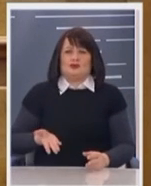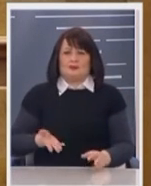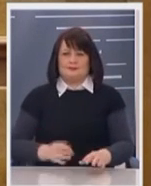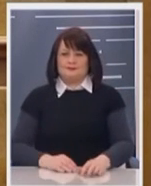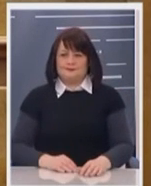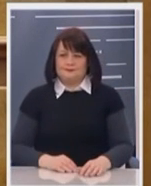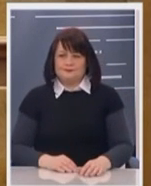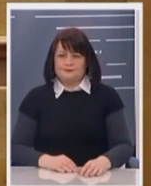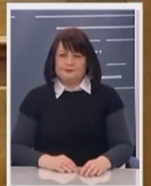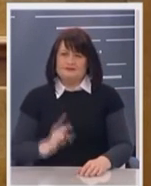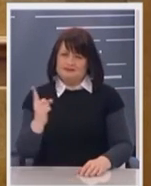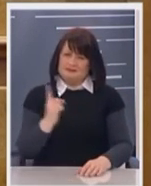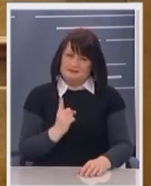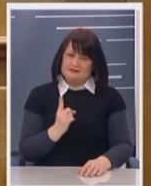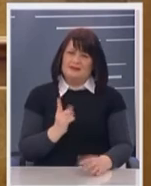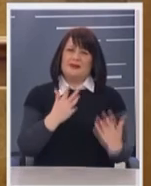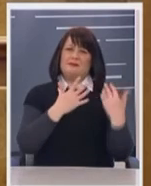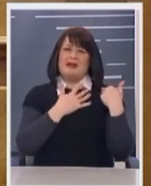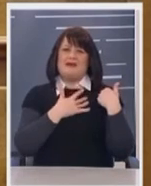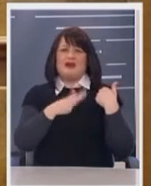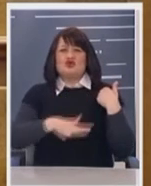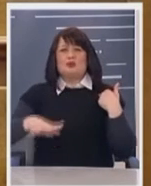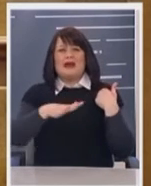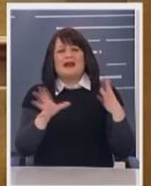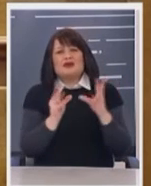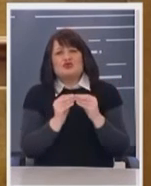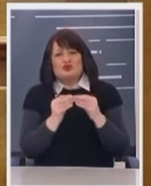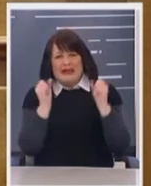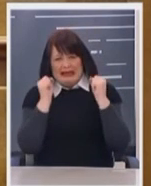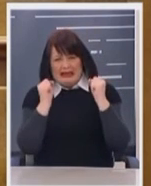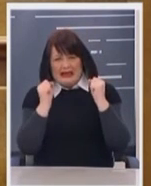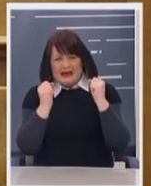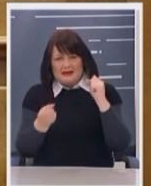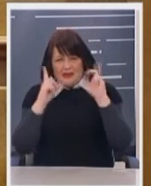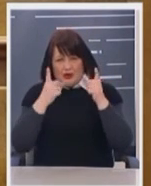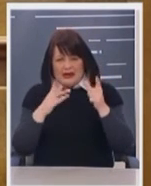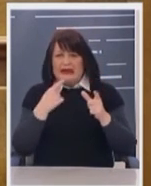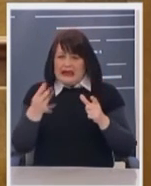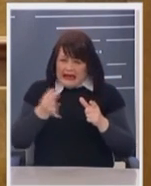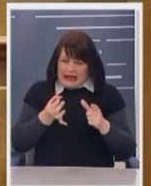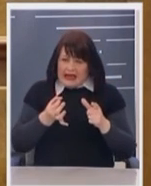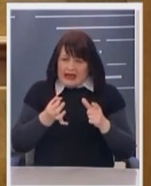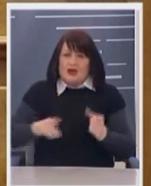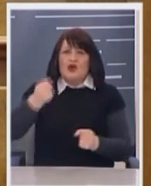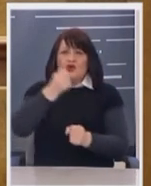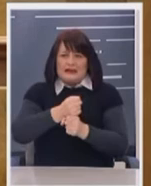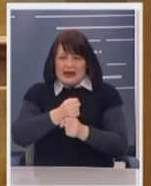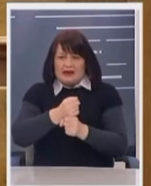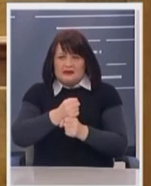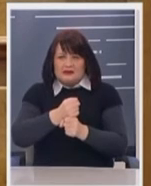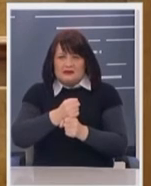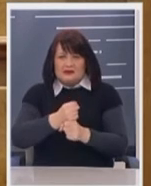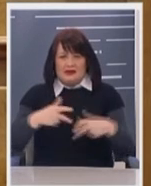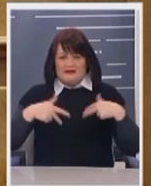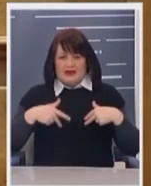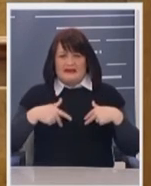Και έρχεται λοιπόν ο υπεύθυνος υγείας της Νέας Δημοκρατίας να λέει ότι αν εμείς ξαναέρθουμε στην εκκλησία θα τους βάλουμε χ. Για